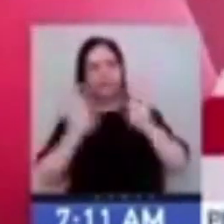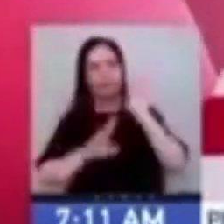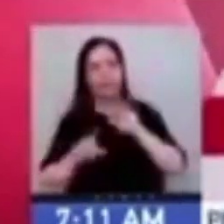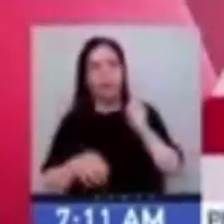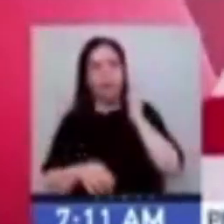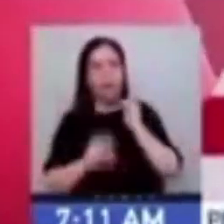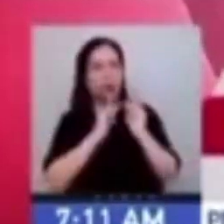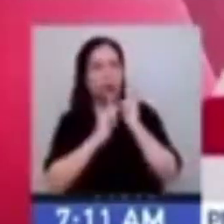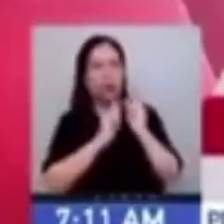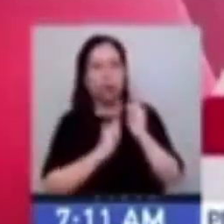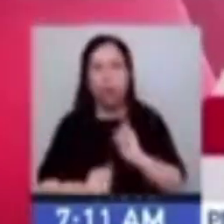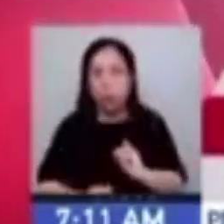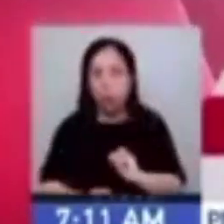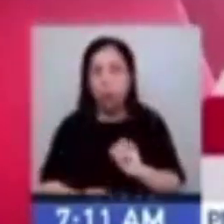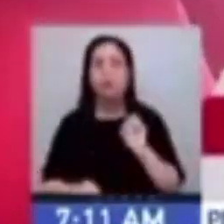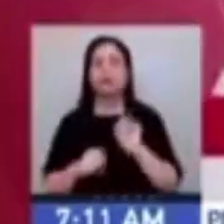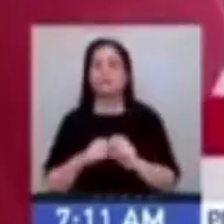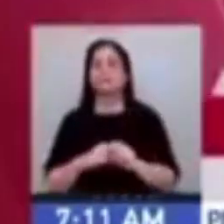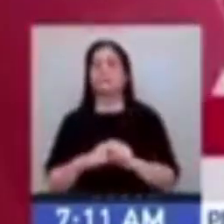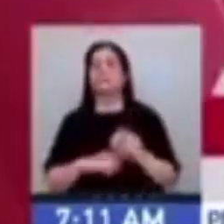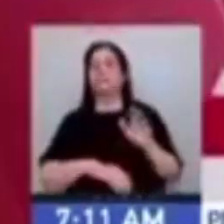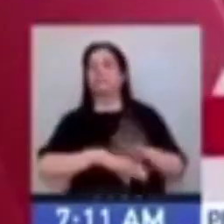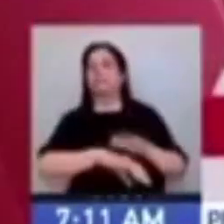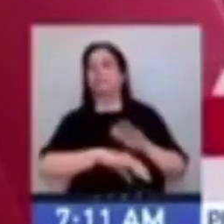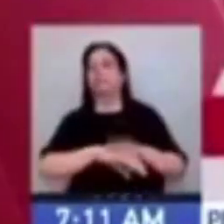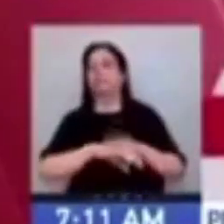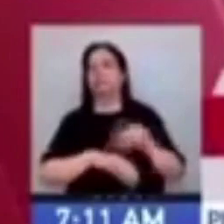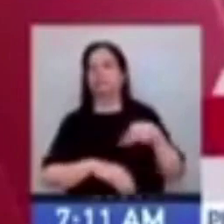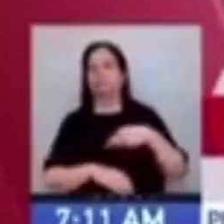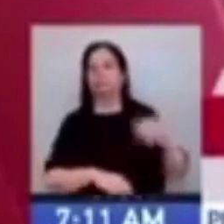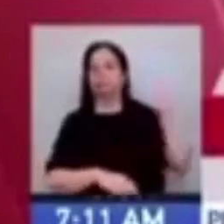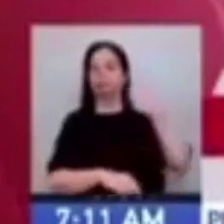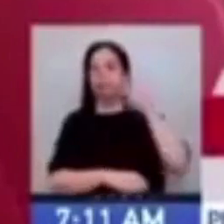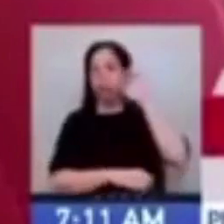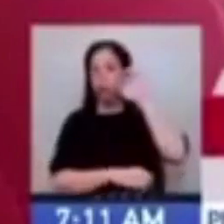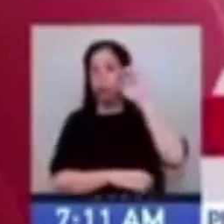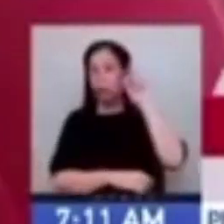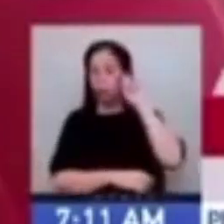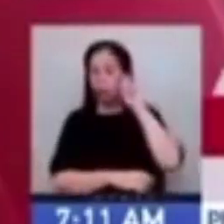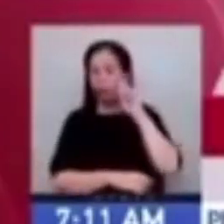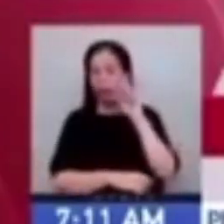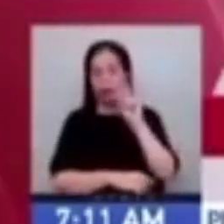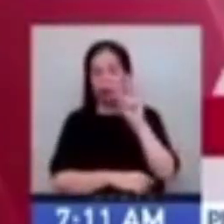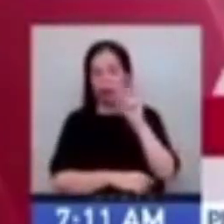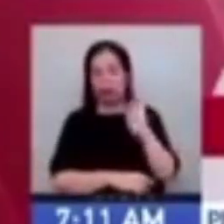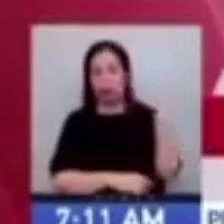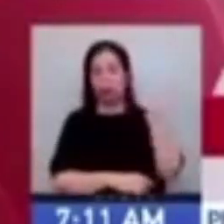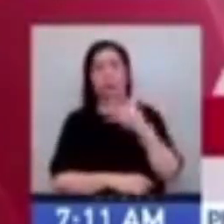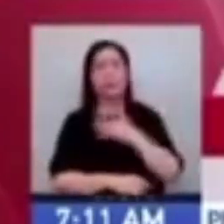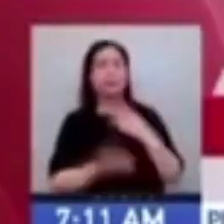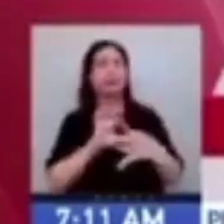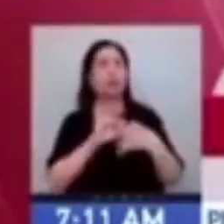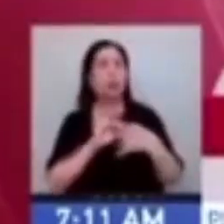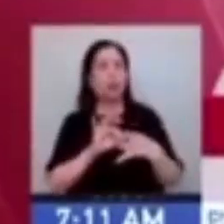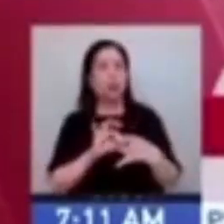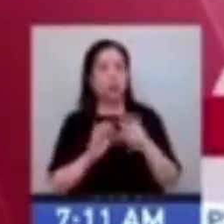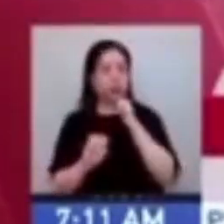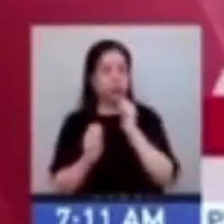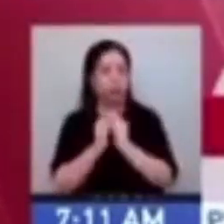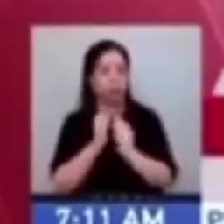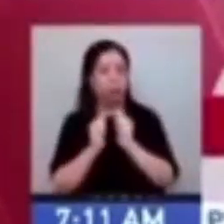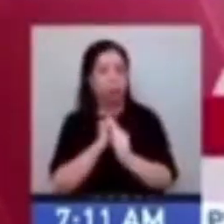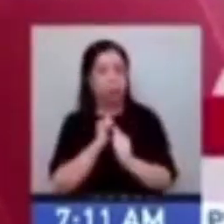ma-interview. Kaya po ang paalala ng ating puting Secretary Erwin Tulfo, makipag-cooperate po. Kasi hindi naman yung ibig sabihin na pag